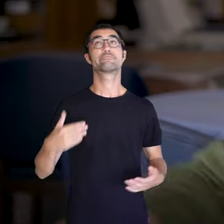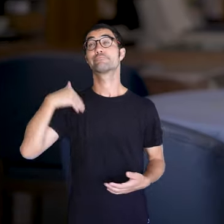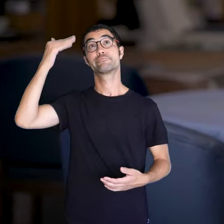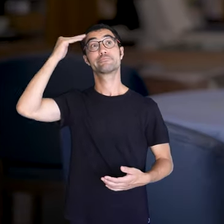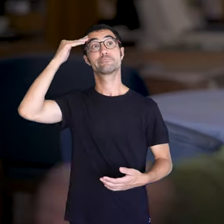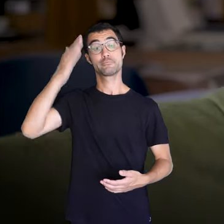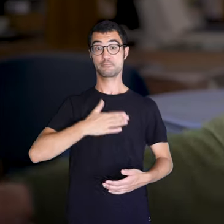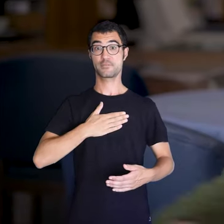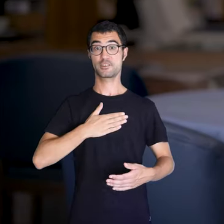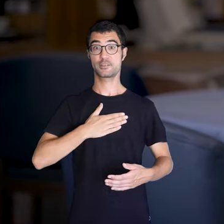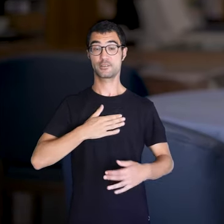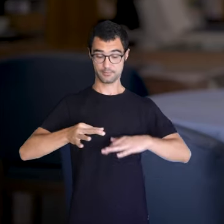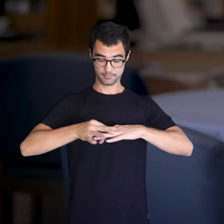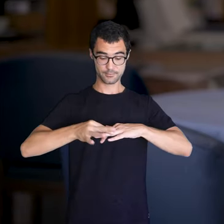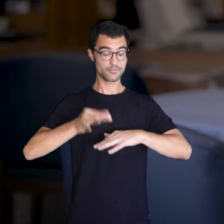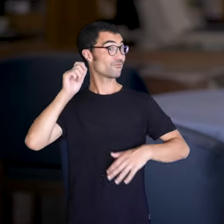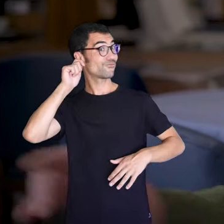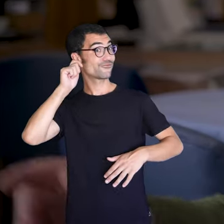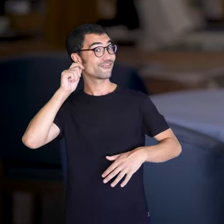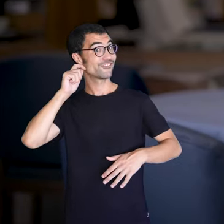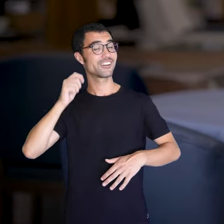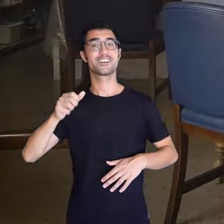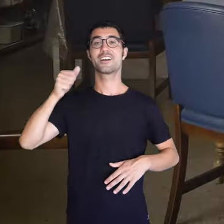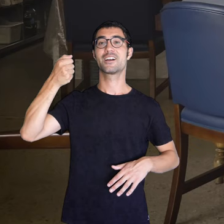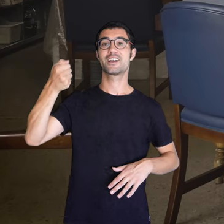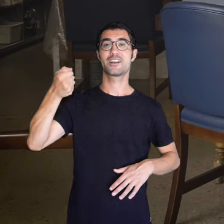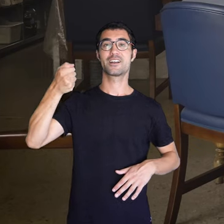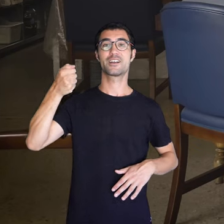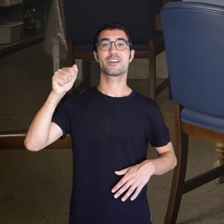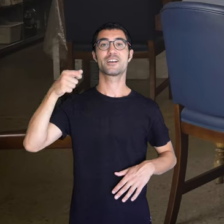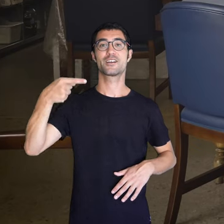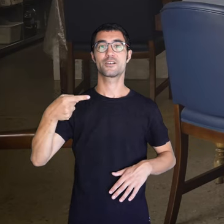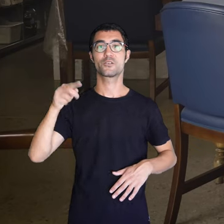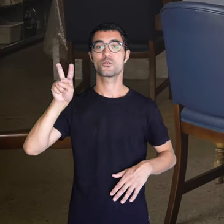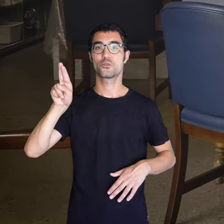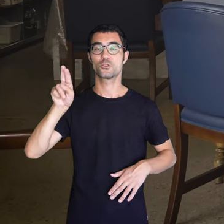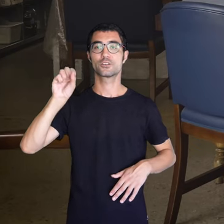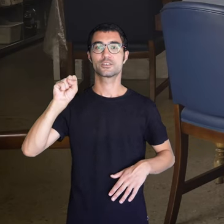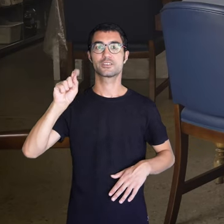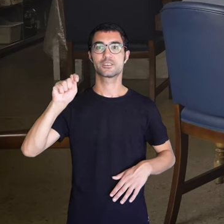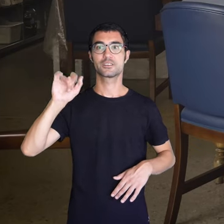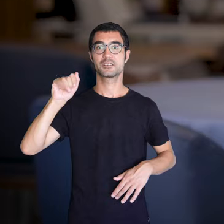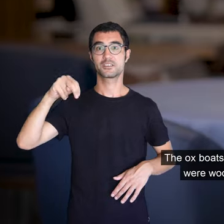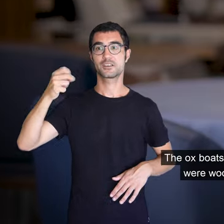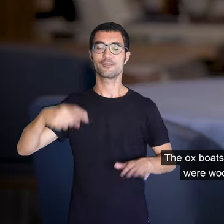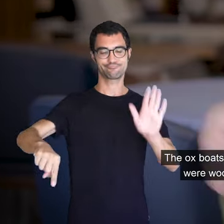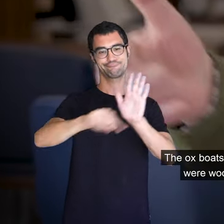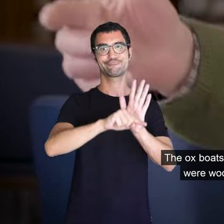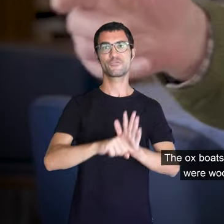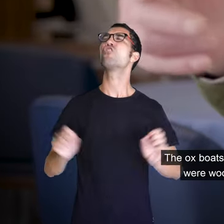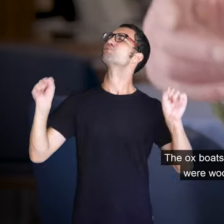mujer, Agustina. Diu, este sí. I així li vaig posar el nom de la dona.